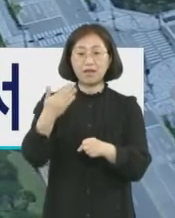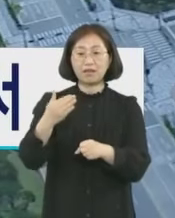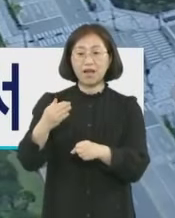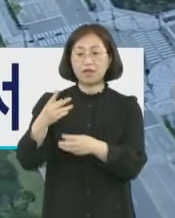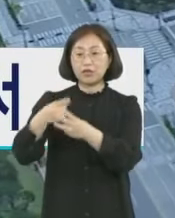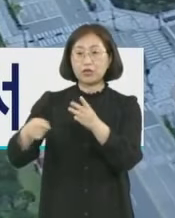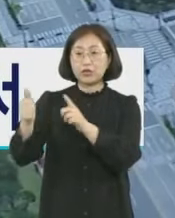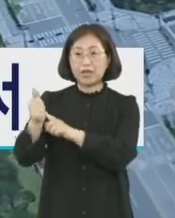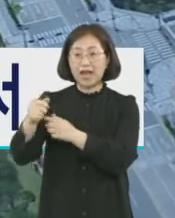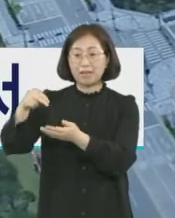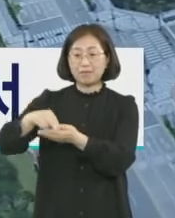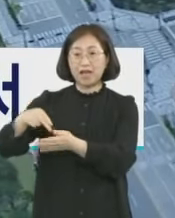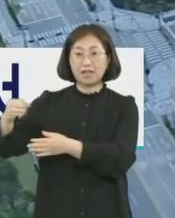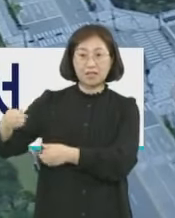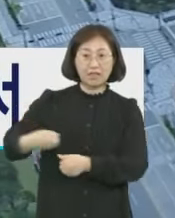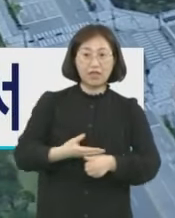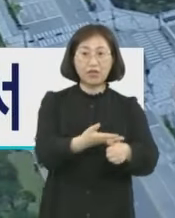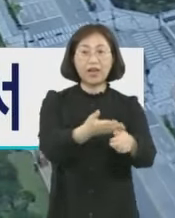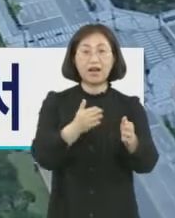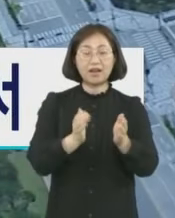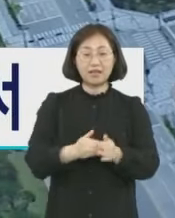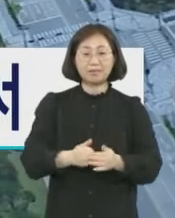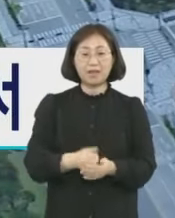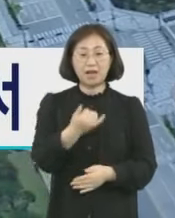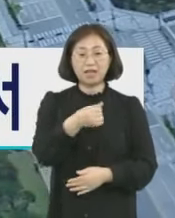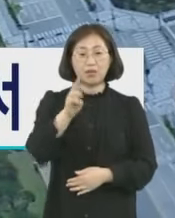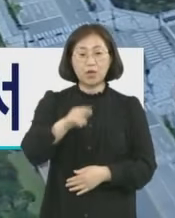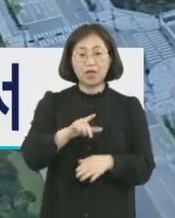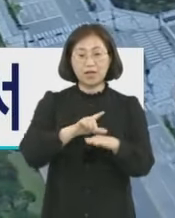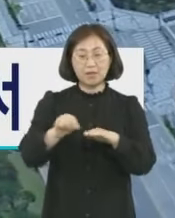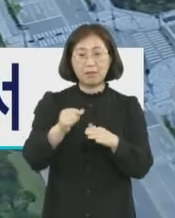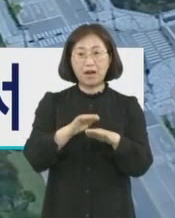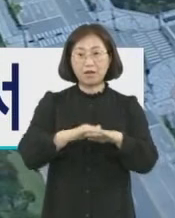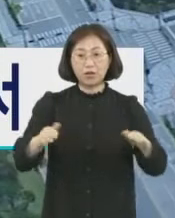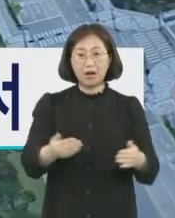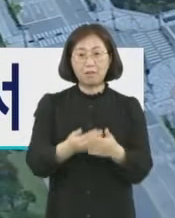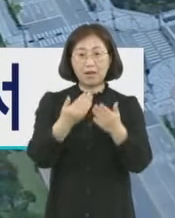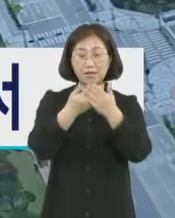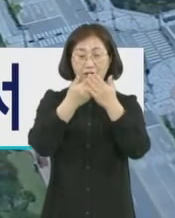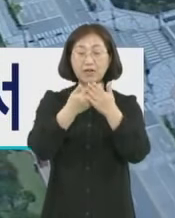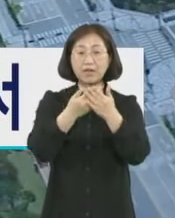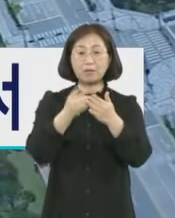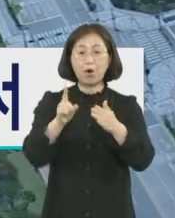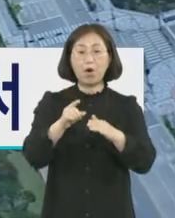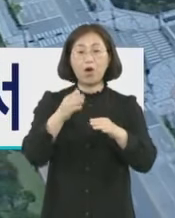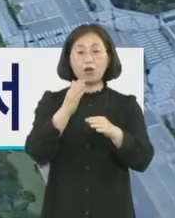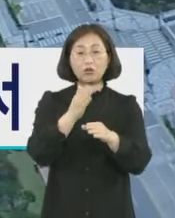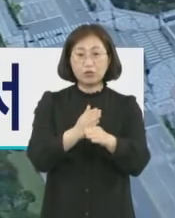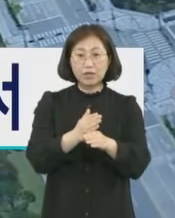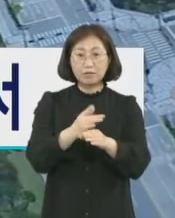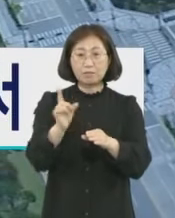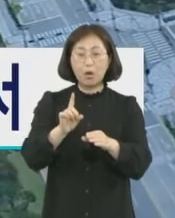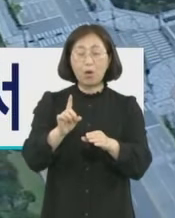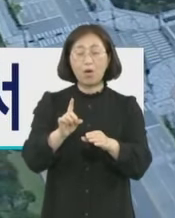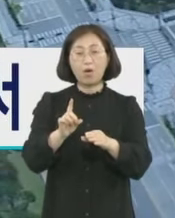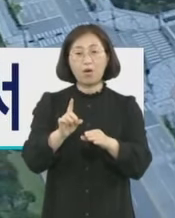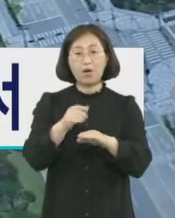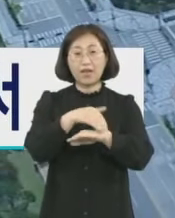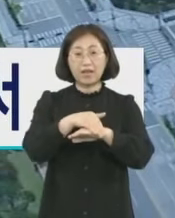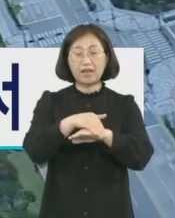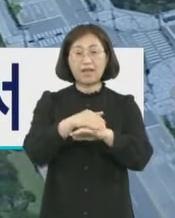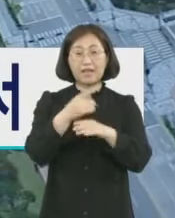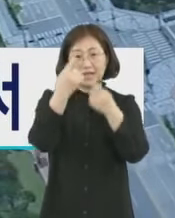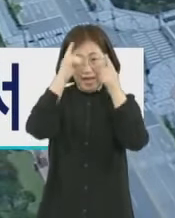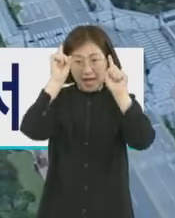의지를 전했는데요. 새 정부에서 지방균형 발전의 중요한 전략으로는 지역 거점대학 육성을 꼽았습니다.